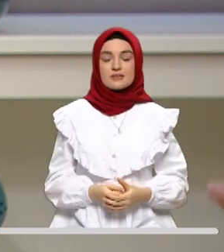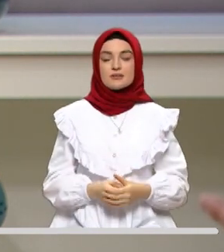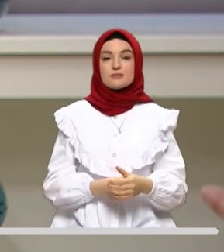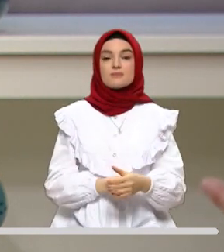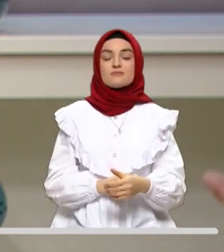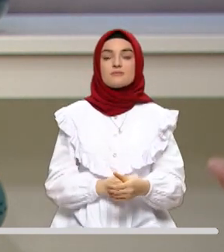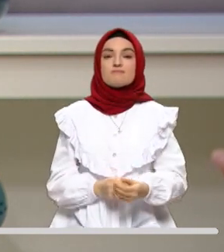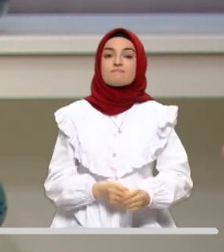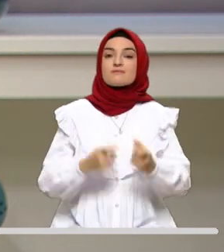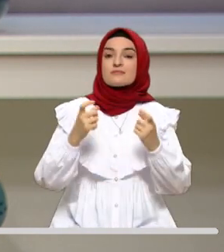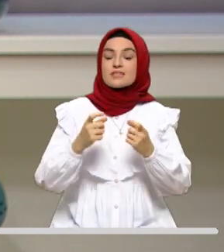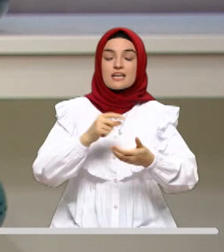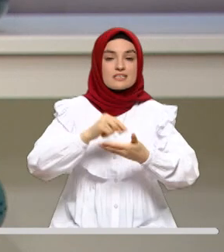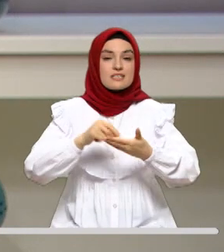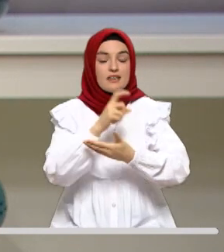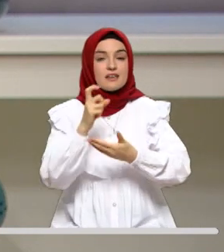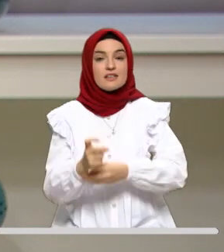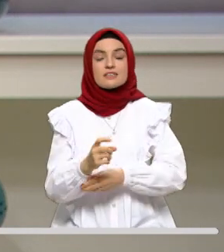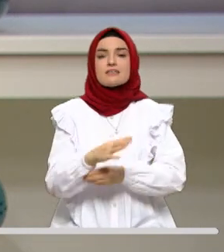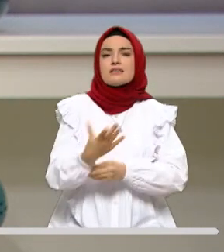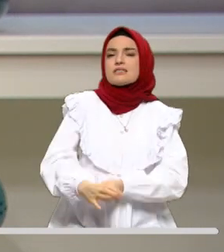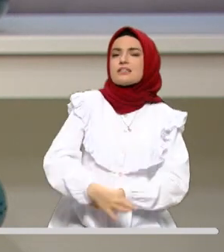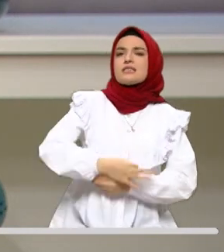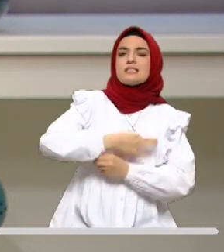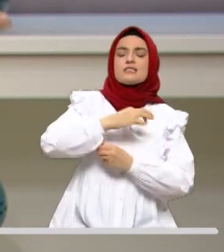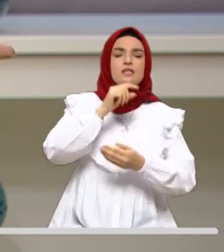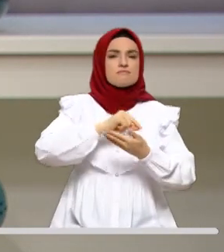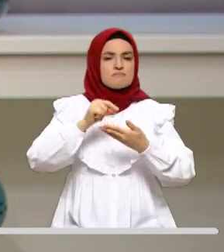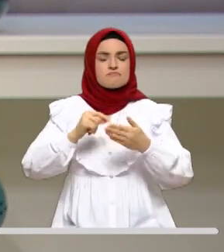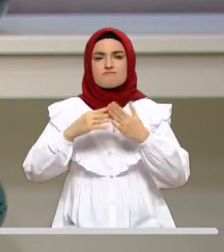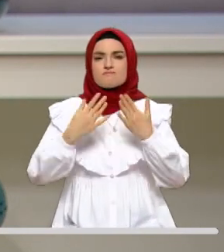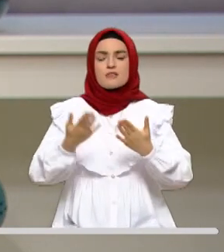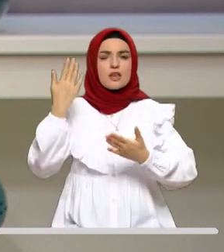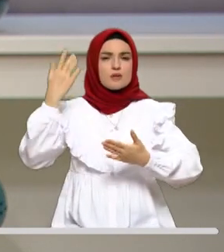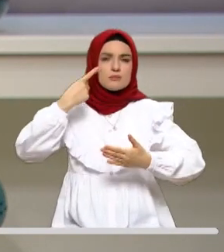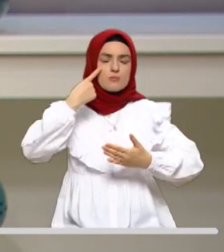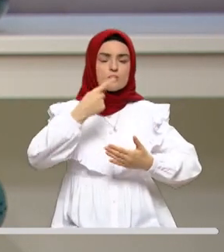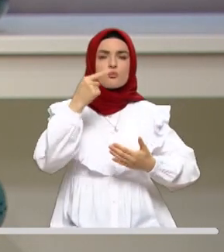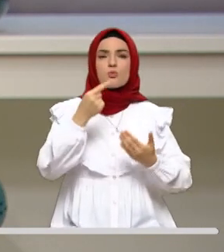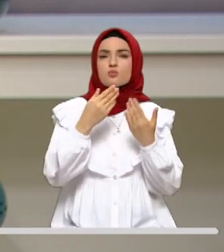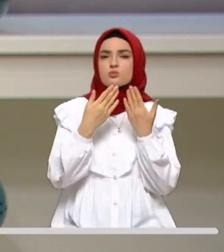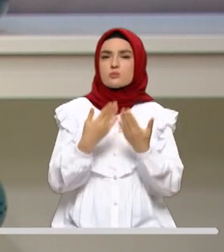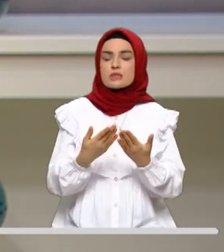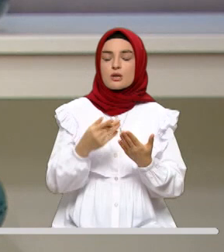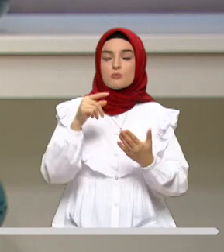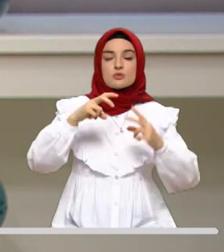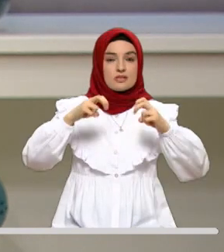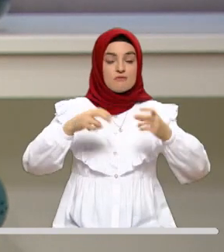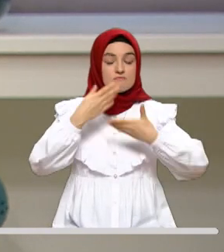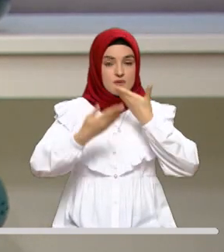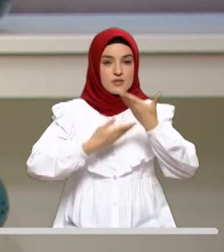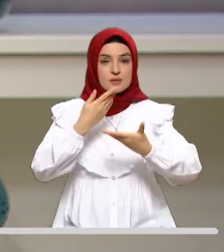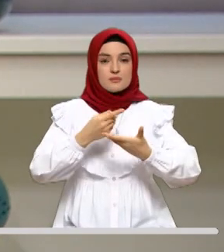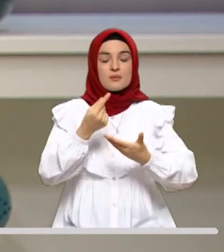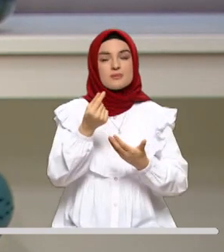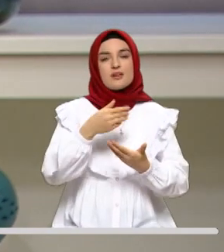Nerede yazdı? Ne hissetti de yazdı? Millete baktığında ne görüyordu? Geçmişe baktığında o kıtalarda yer alan tüm detaylarıyla isteyeceğim sizden